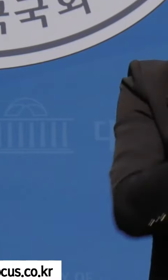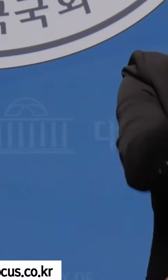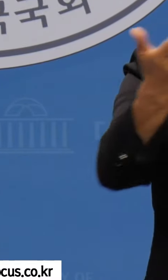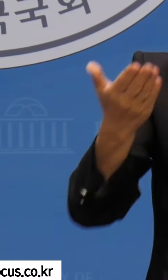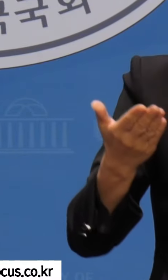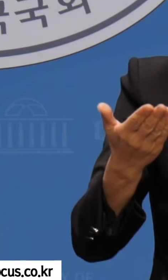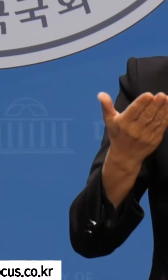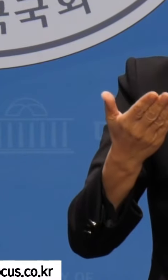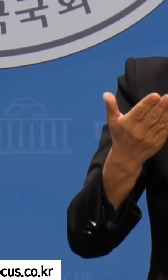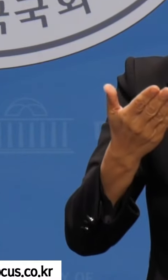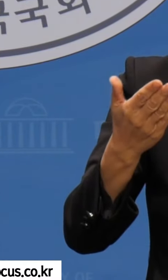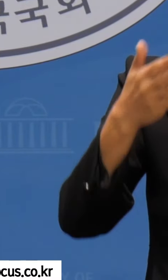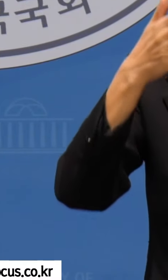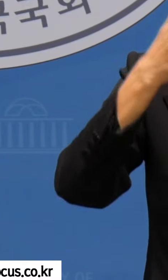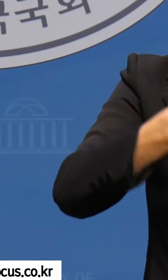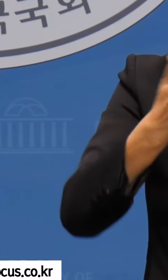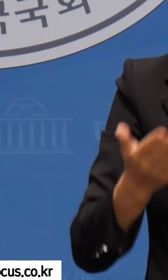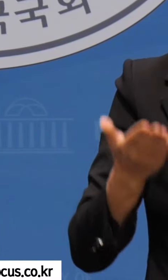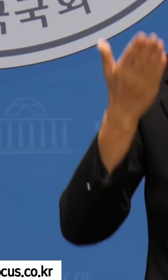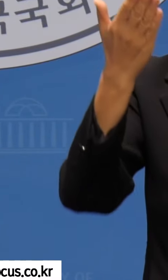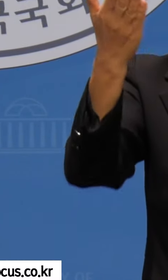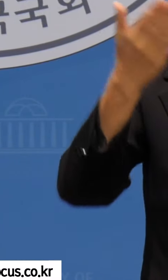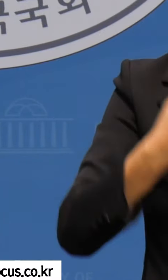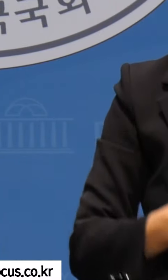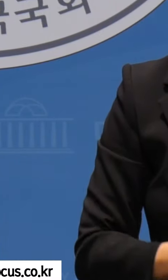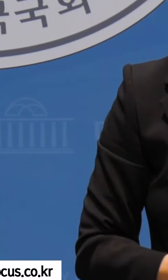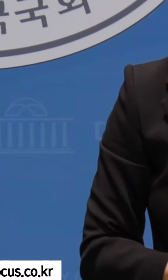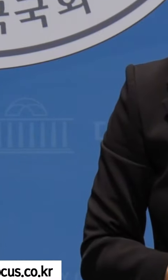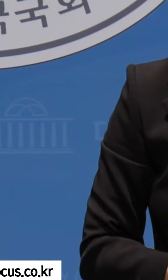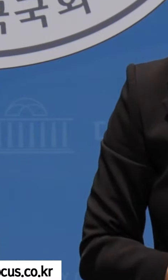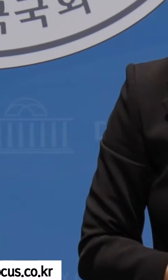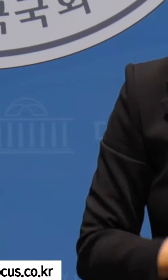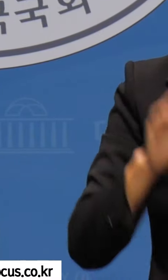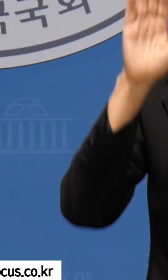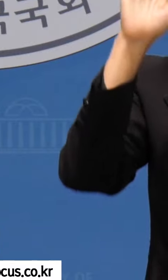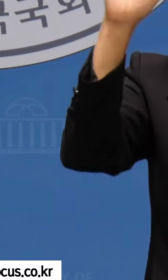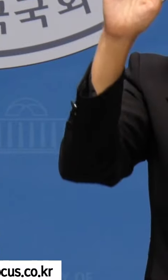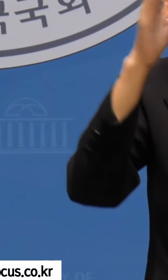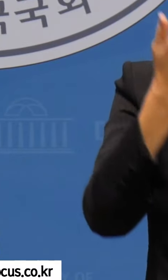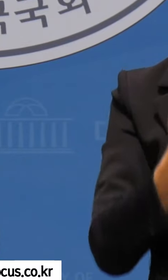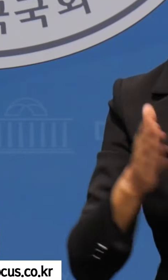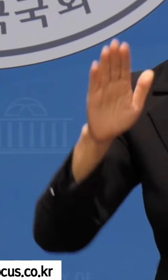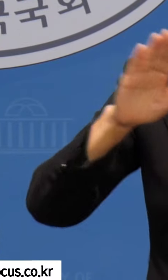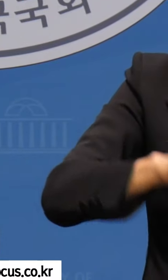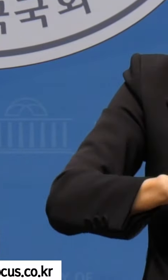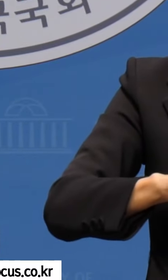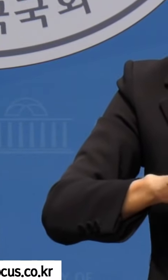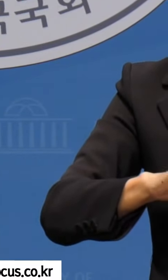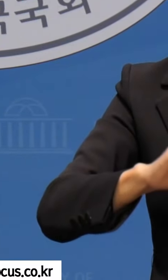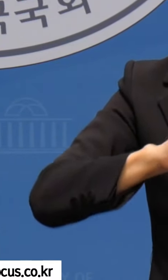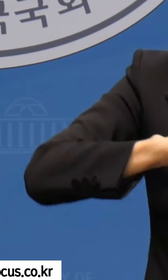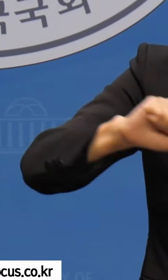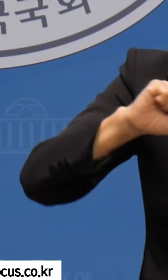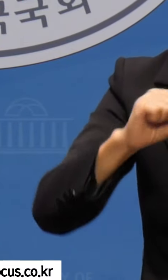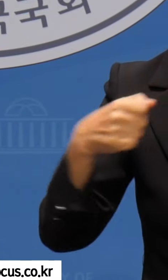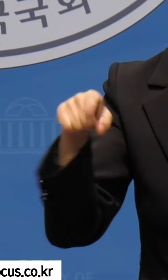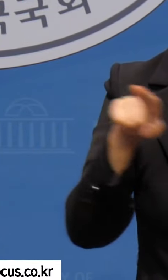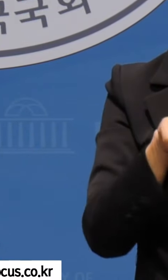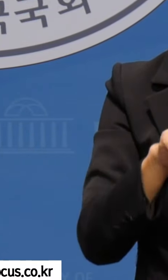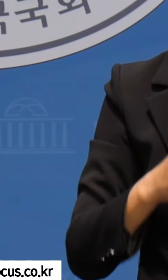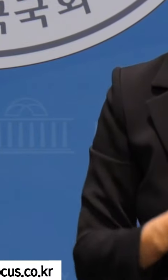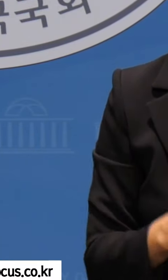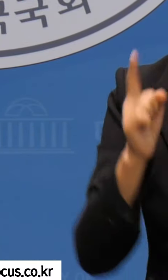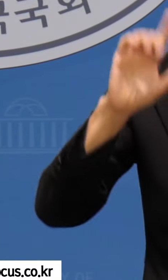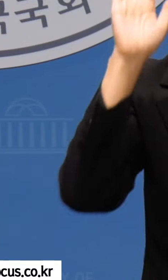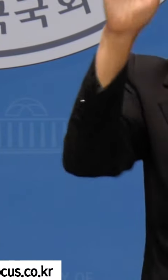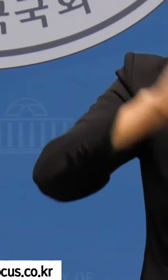여러분께 깊은 감사의 말씀을 드립니다 앞으로 변함없이 더 열심히 지역주민을